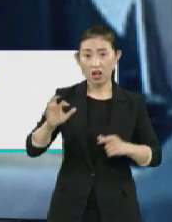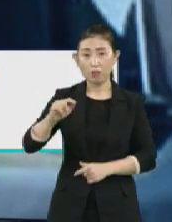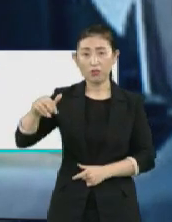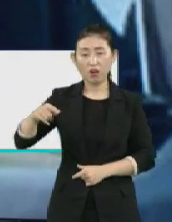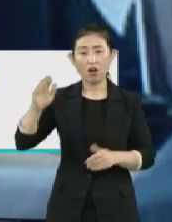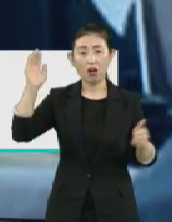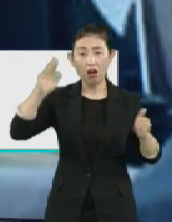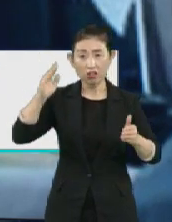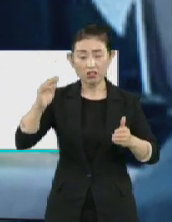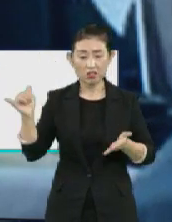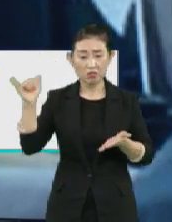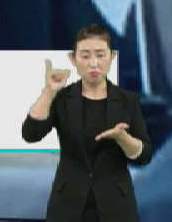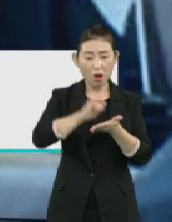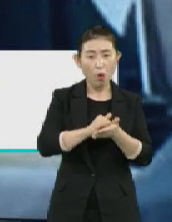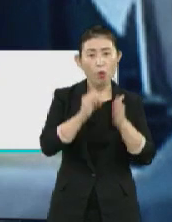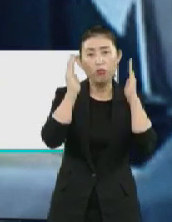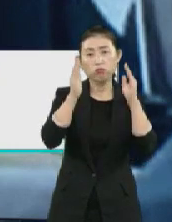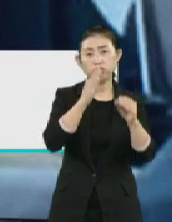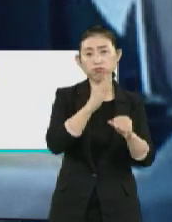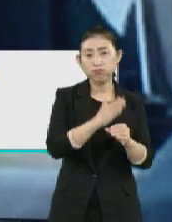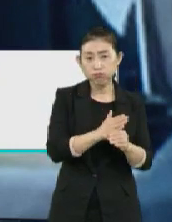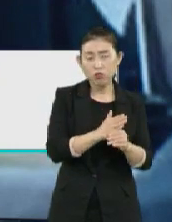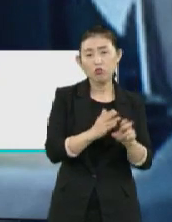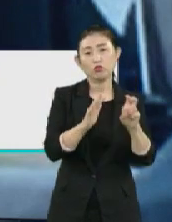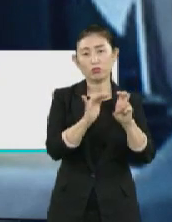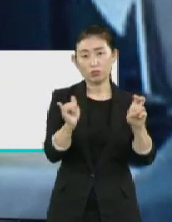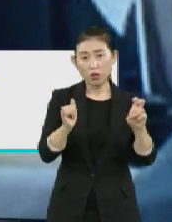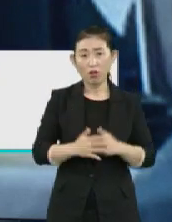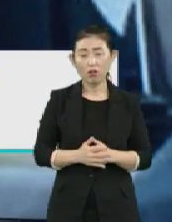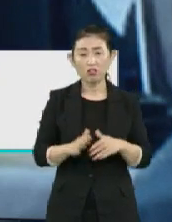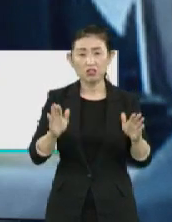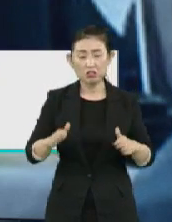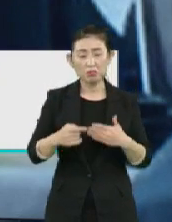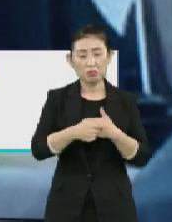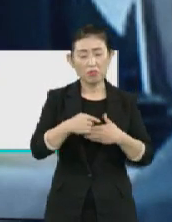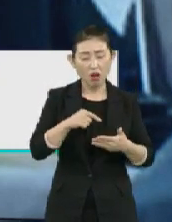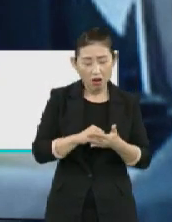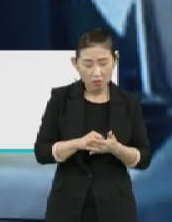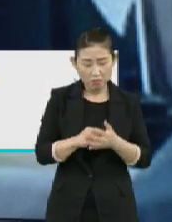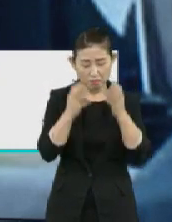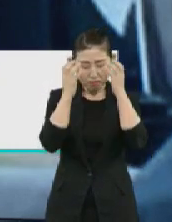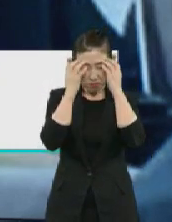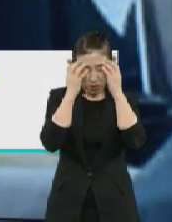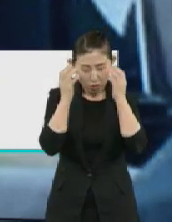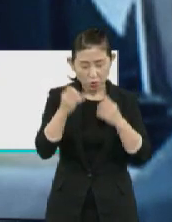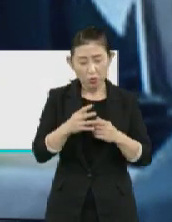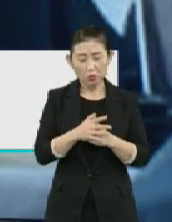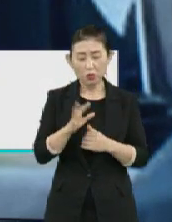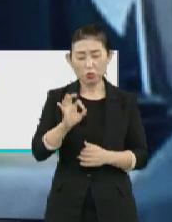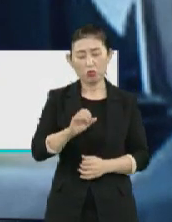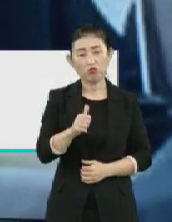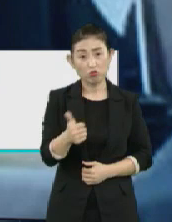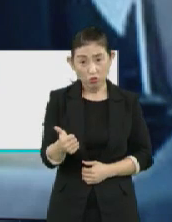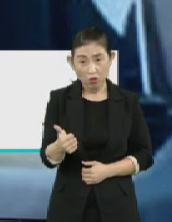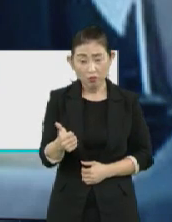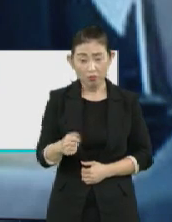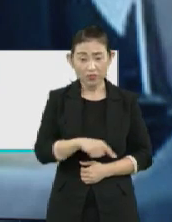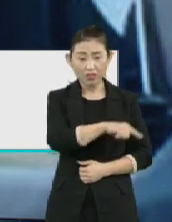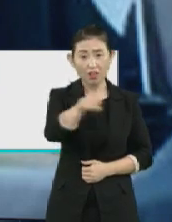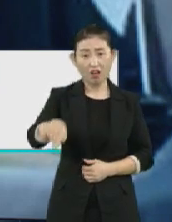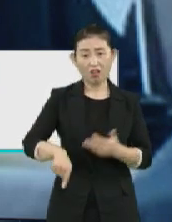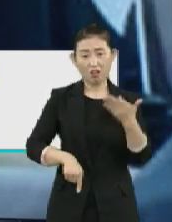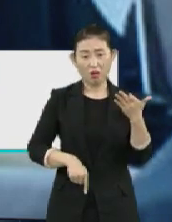학생 20명 정도가 공부하고 있는데 학생들의 심적, 경제적 어려움이 커지고 있습니다. 유일한 여학생인 파티마